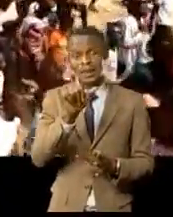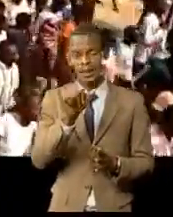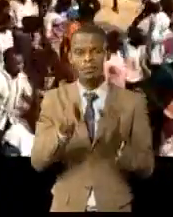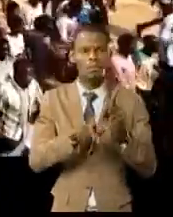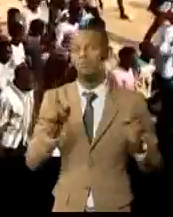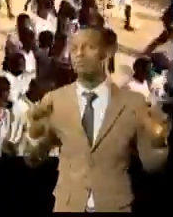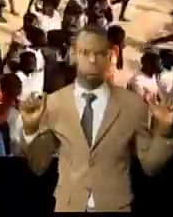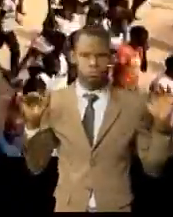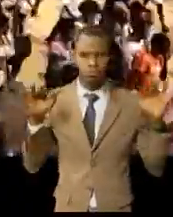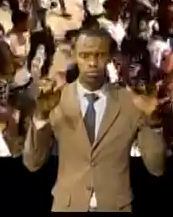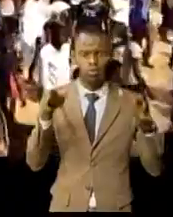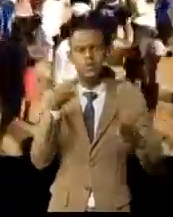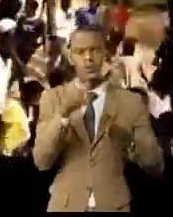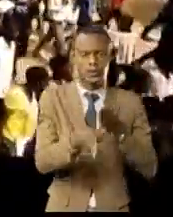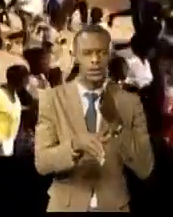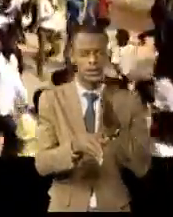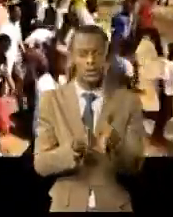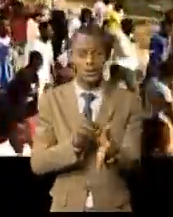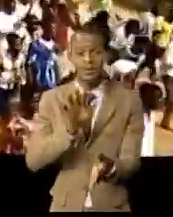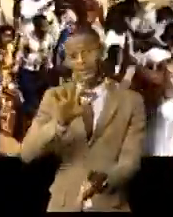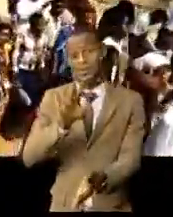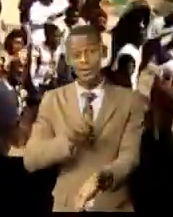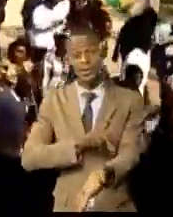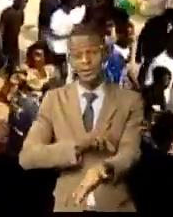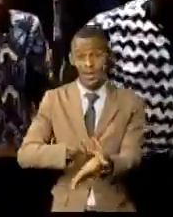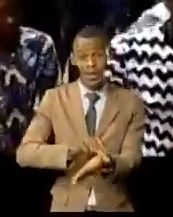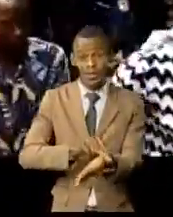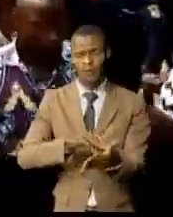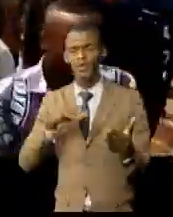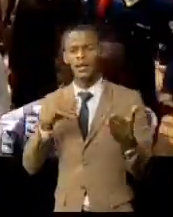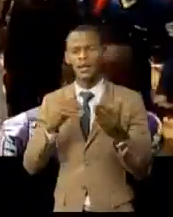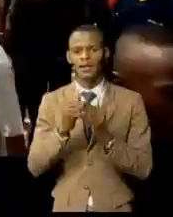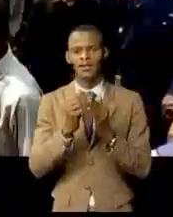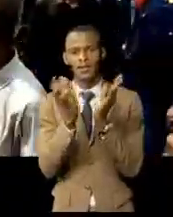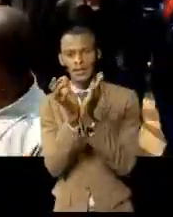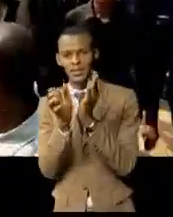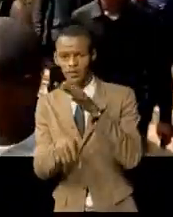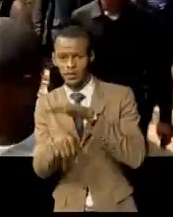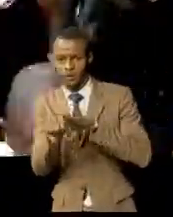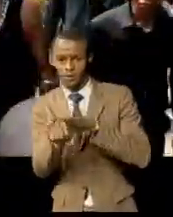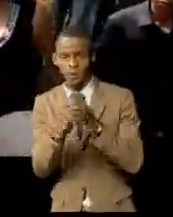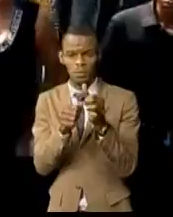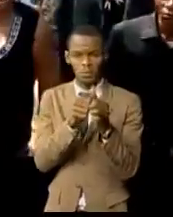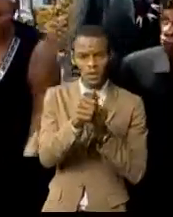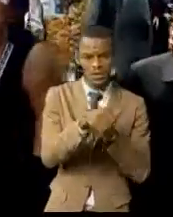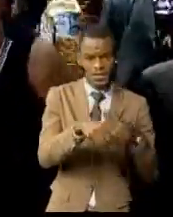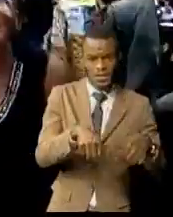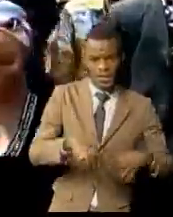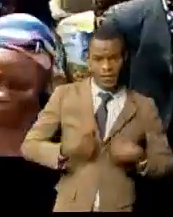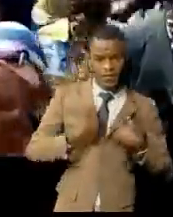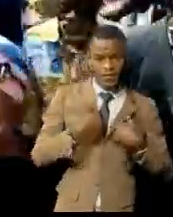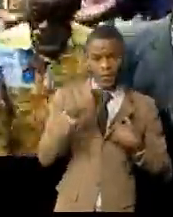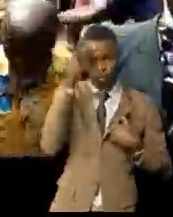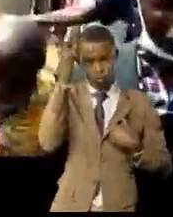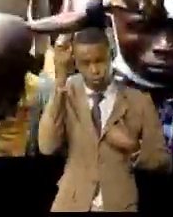à l'entrée de la ville, il s'est dirigé au stade de football de Kabinda en passant par l'avenue Lumumba, Kabinda Kandé et le